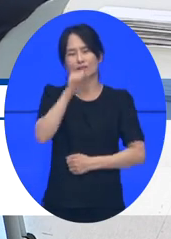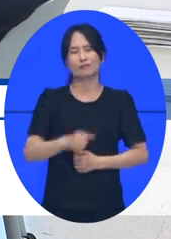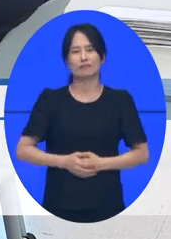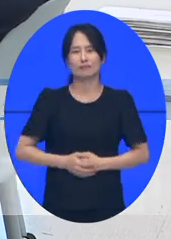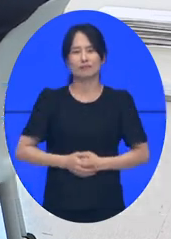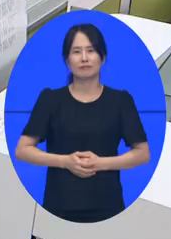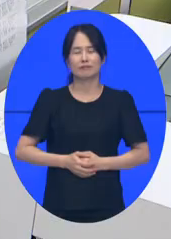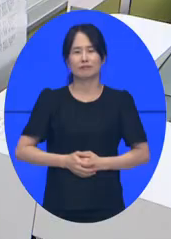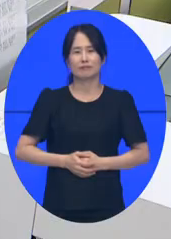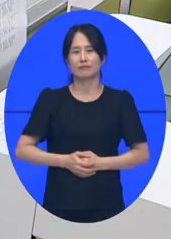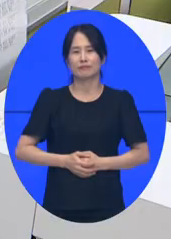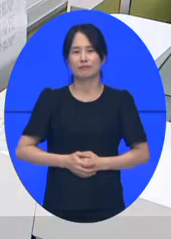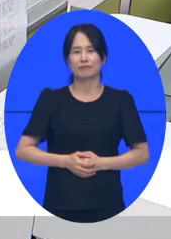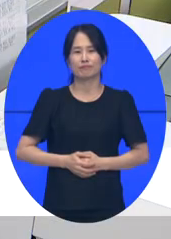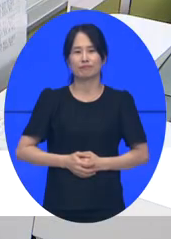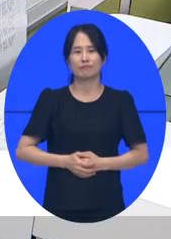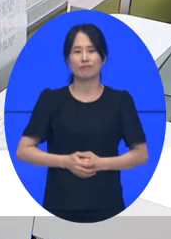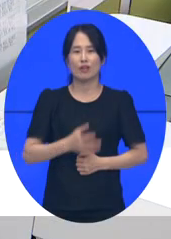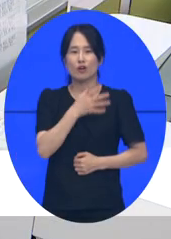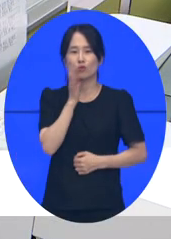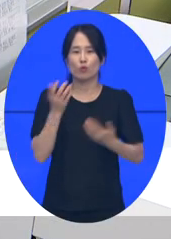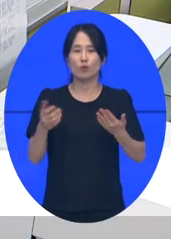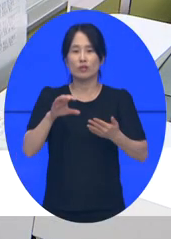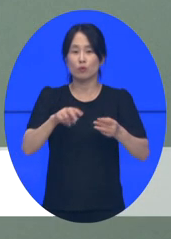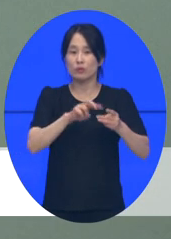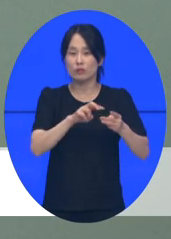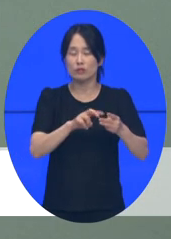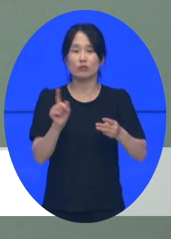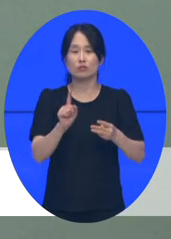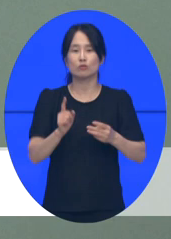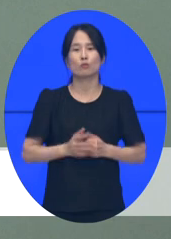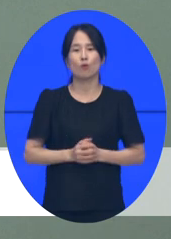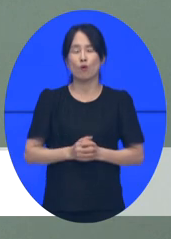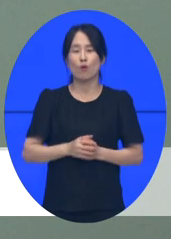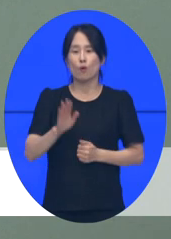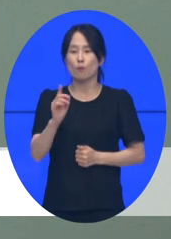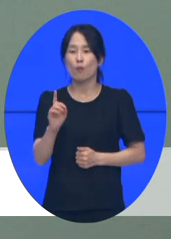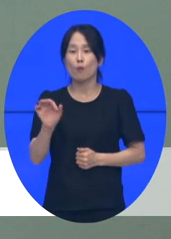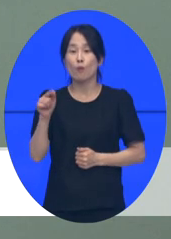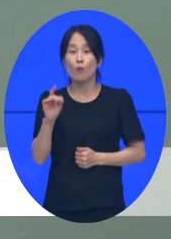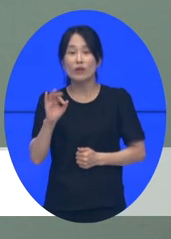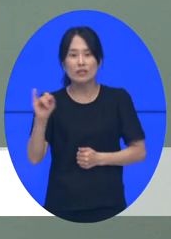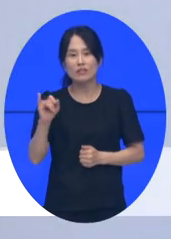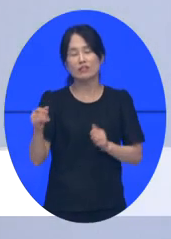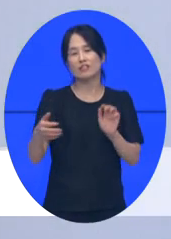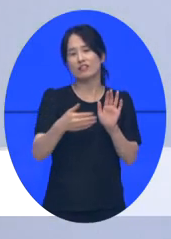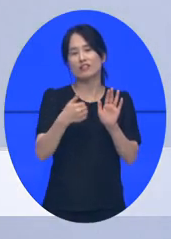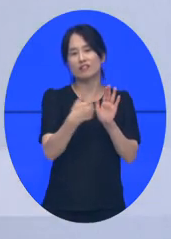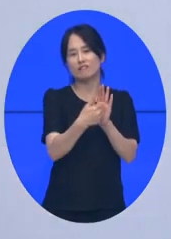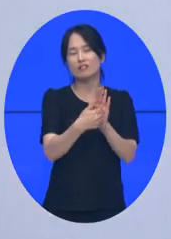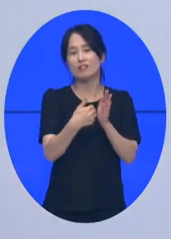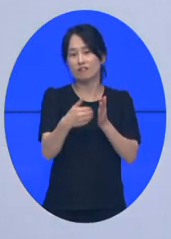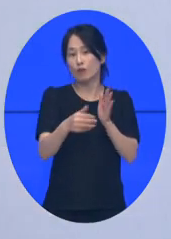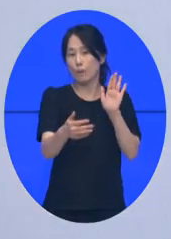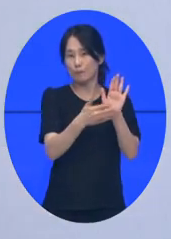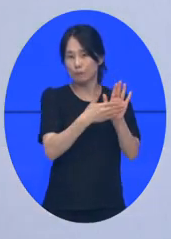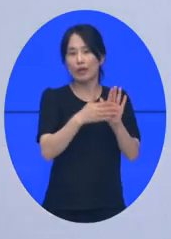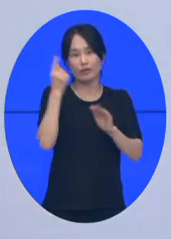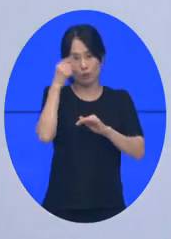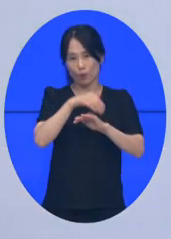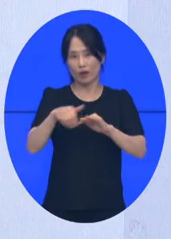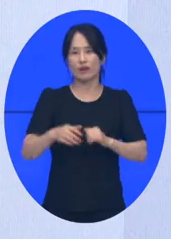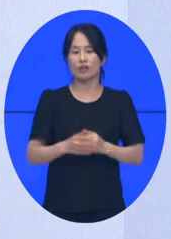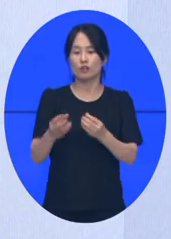늘어나서 느꼈어요. 노인 일자리 센터에서는 자체 생산품 홍보에 봉공이를 활용하기로 했습니다. 올 추석 리플릿부터